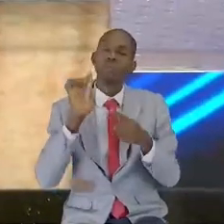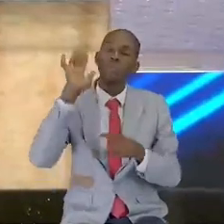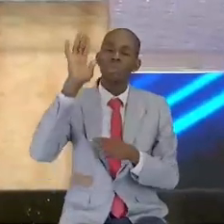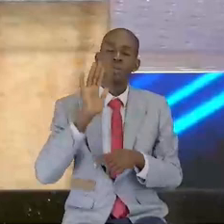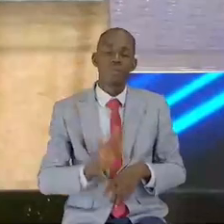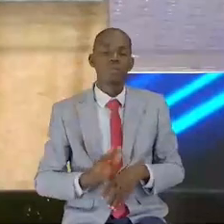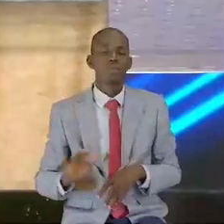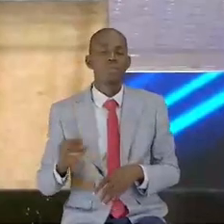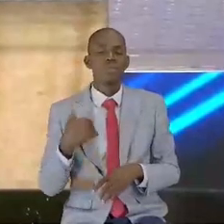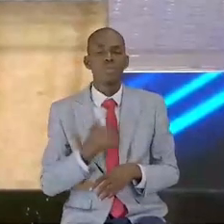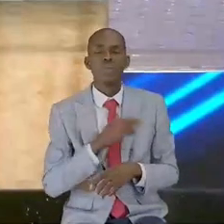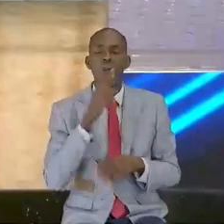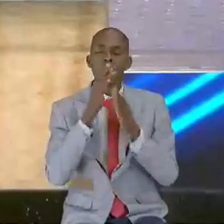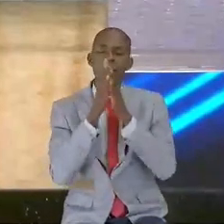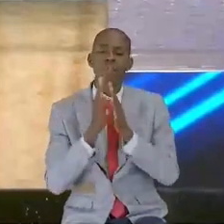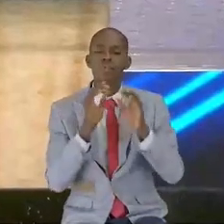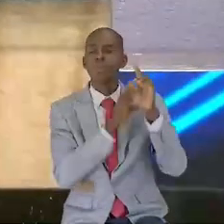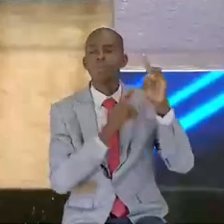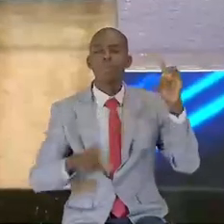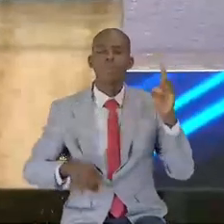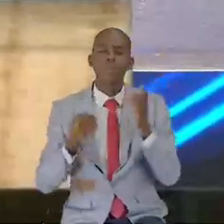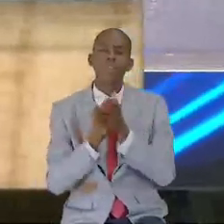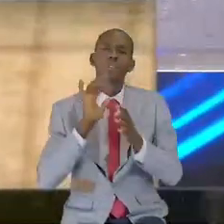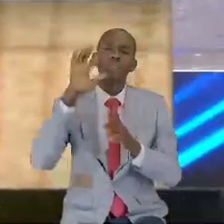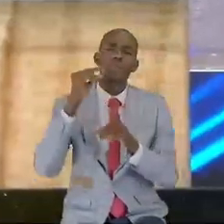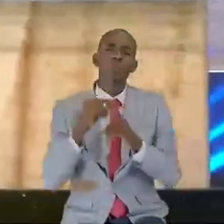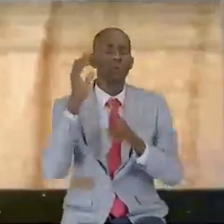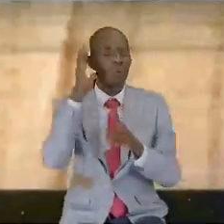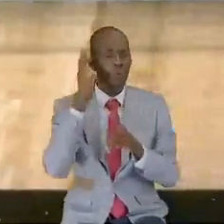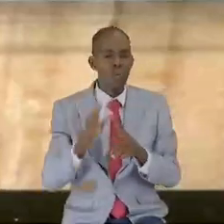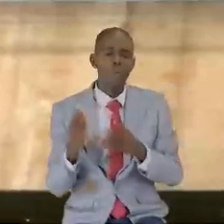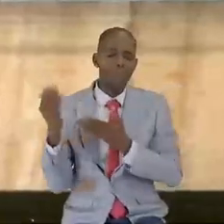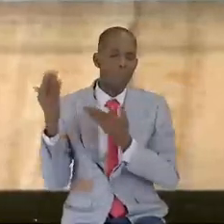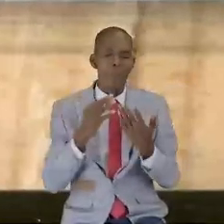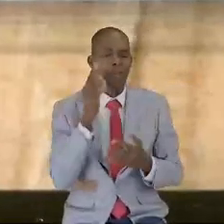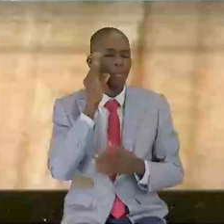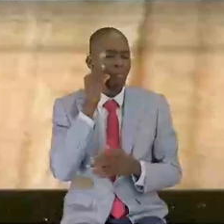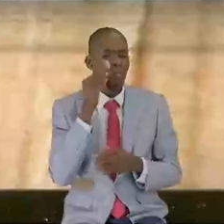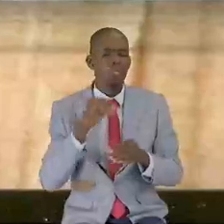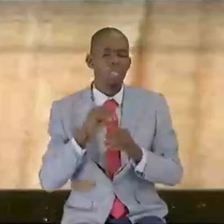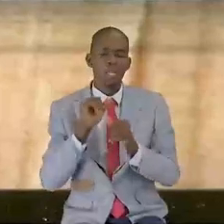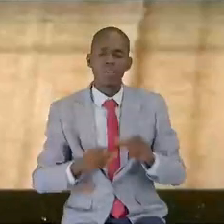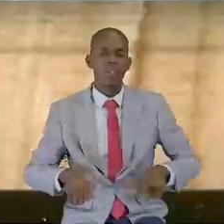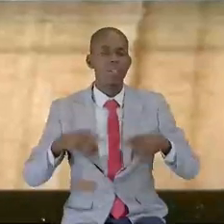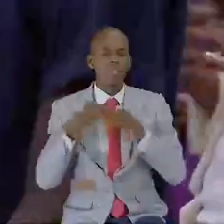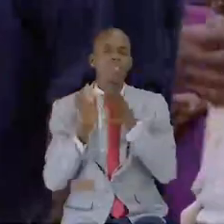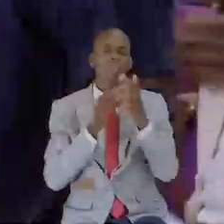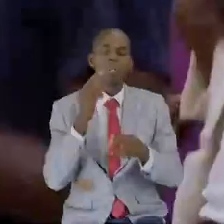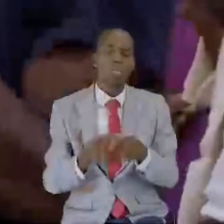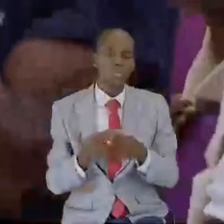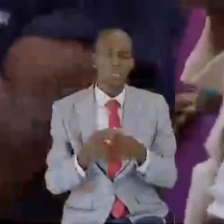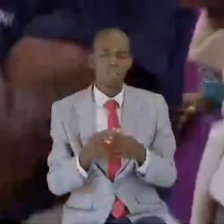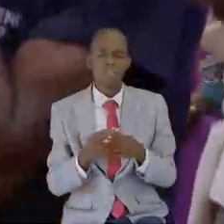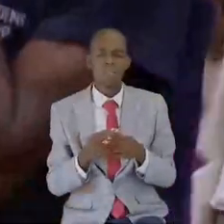enfants. Nous demandons, Seigneur, que ta parole porte du fruit dans chaque vie au nom de